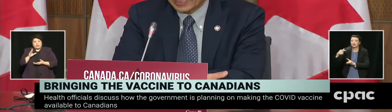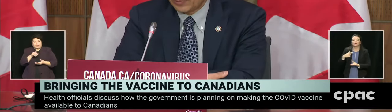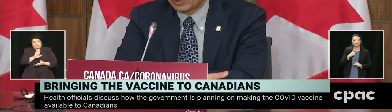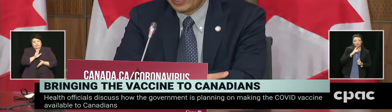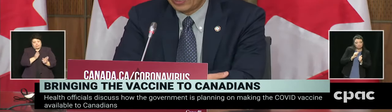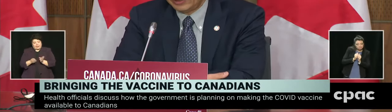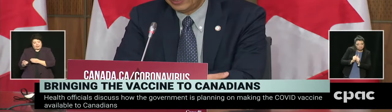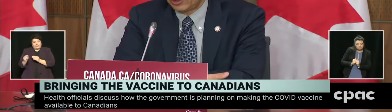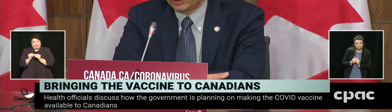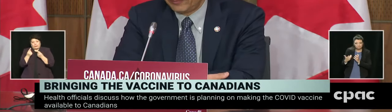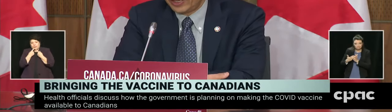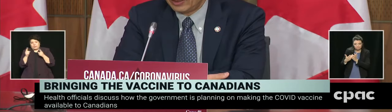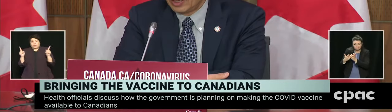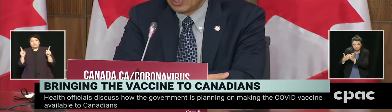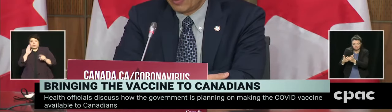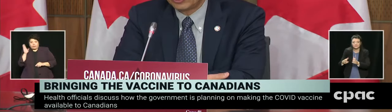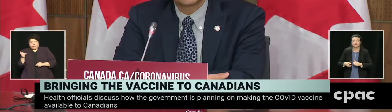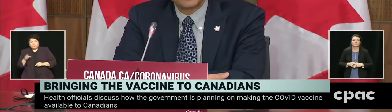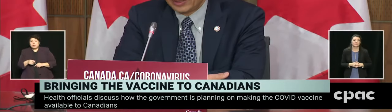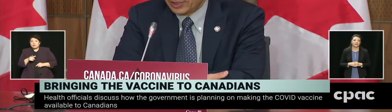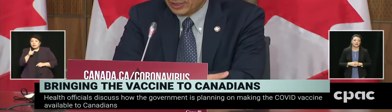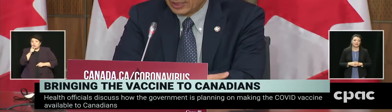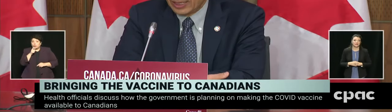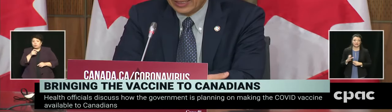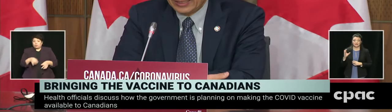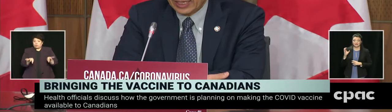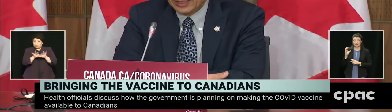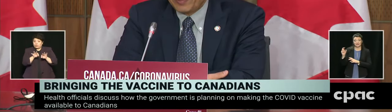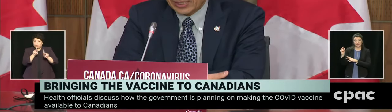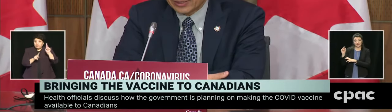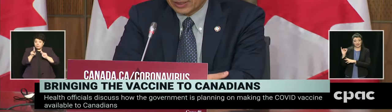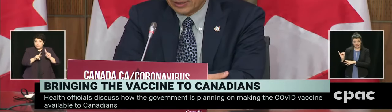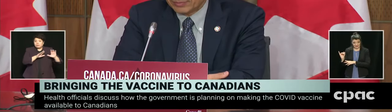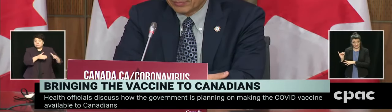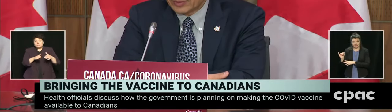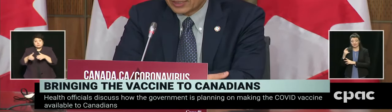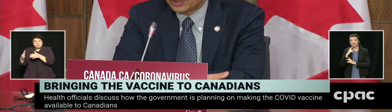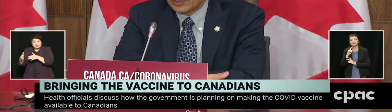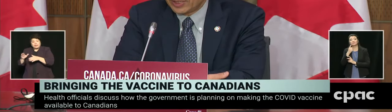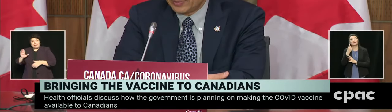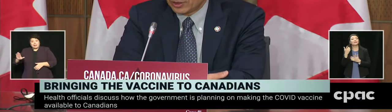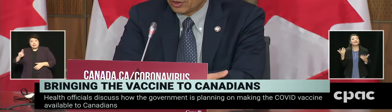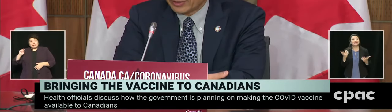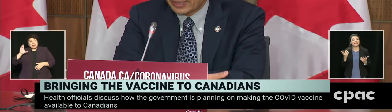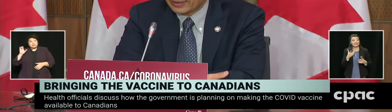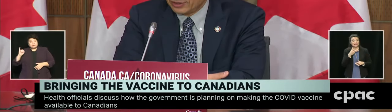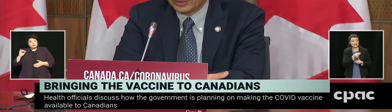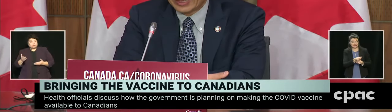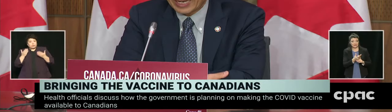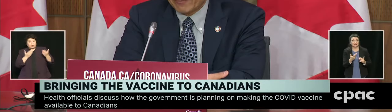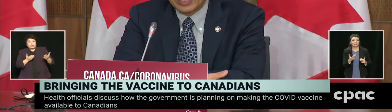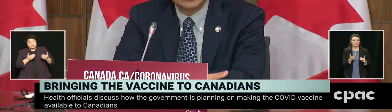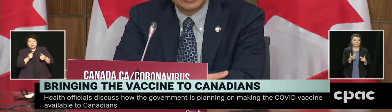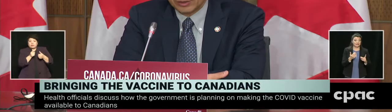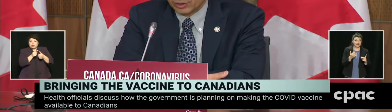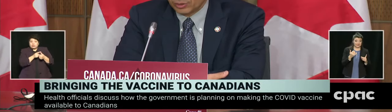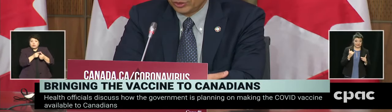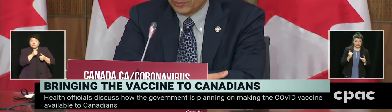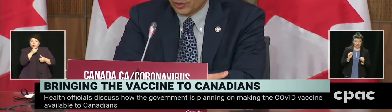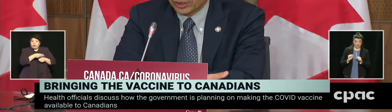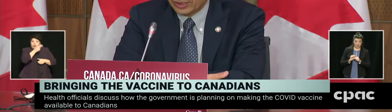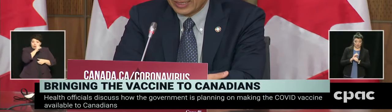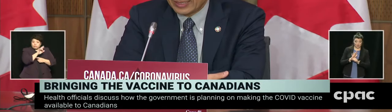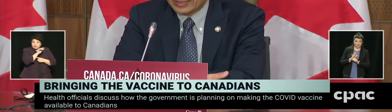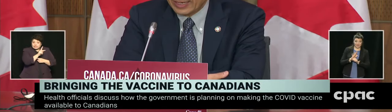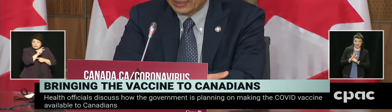Parmi les segments clés identifiés par le comité, il y a les personnes susceptibles de contracter une grave maladie ou